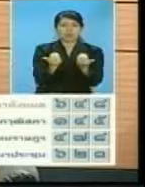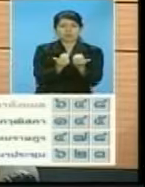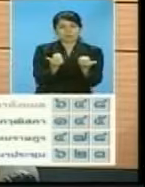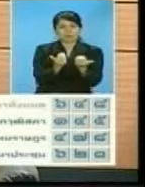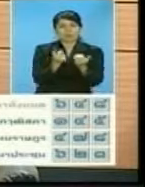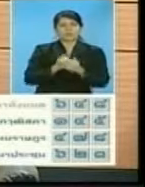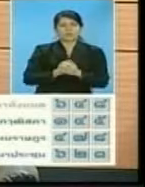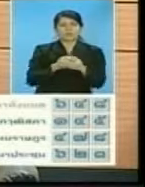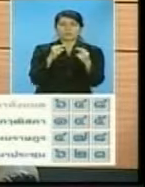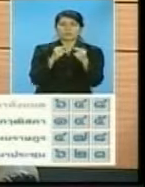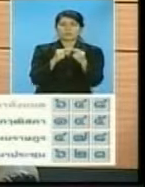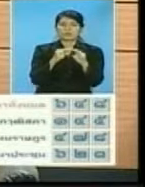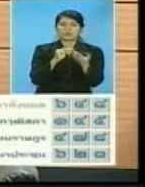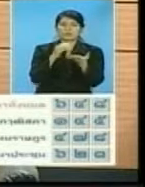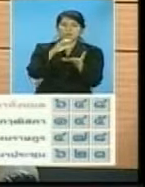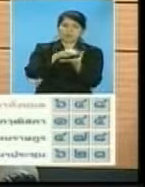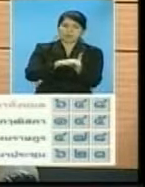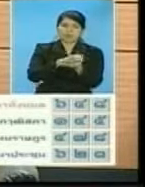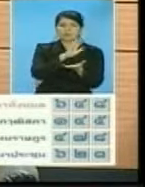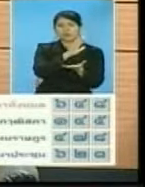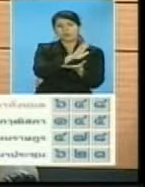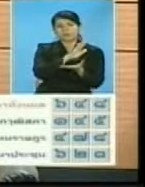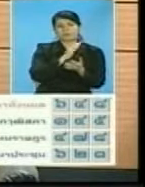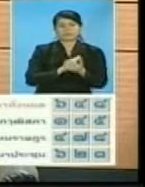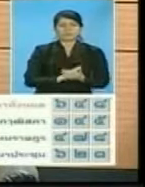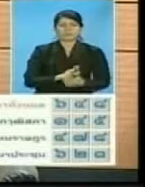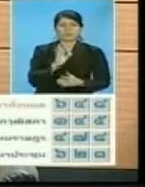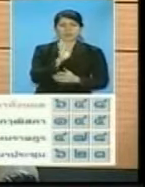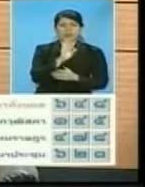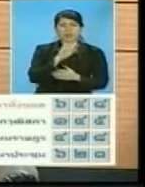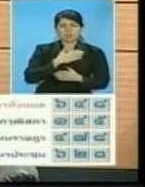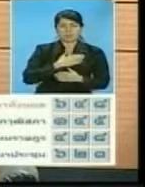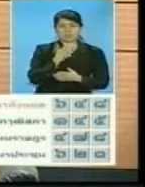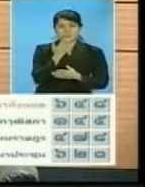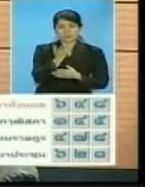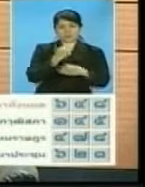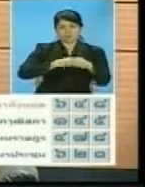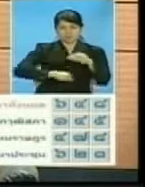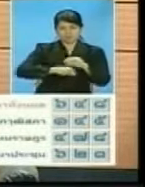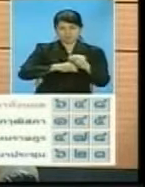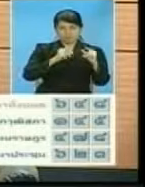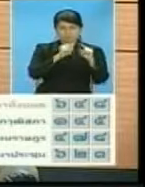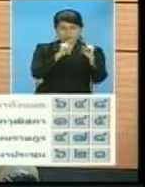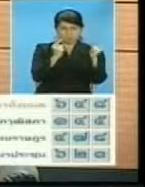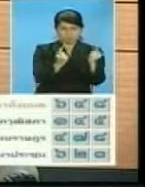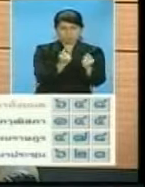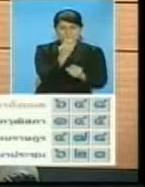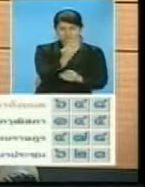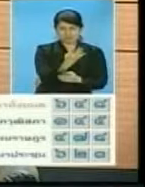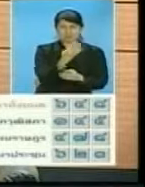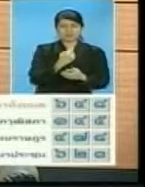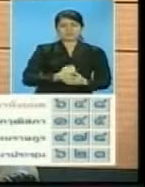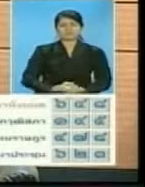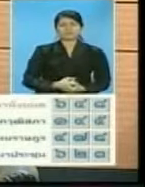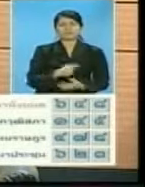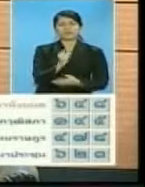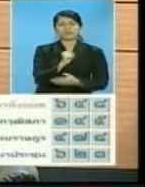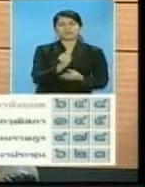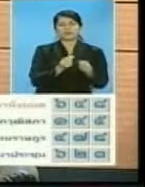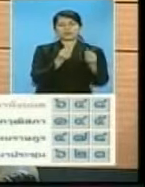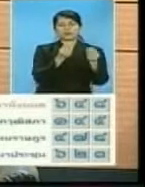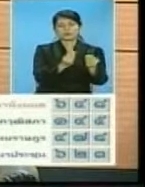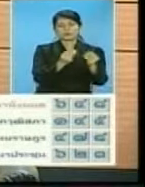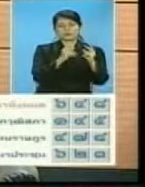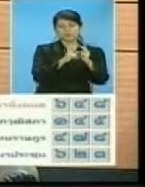รด้วยเหตุนี้แหละครับจึงขอเสนอเพิ่มเป็นวงเล็บ4เพื่อที่จะให้ค